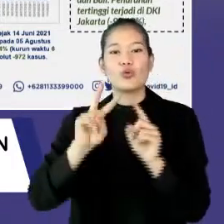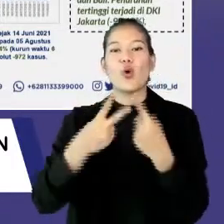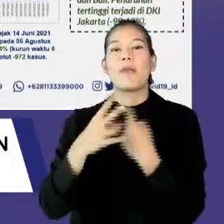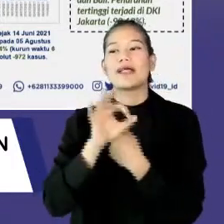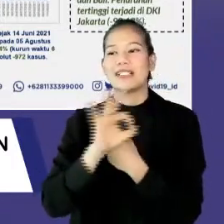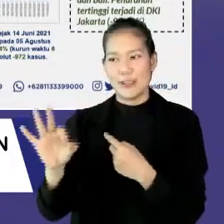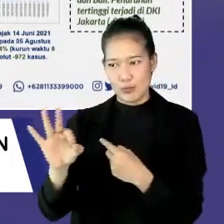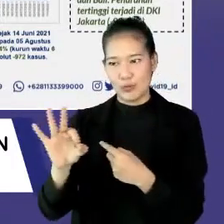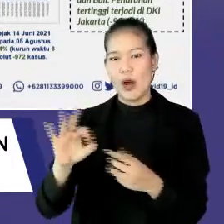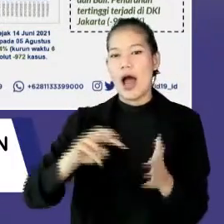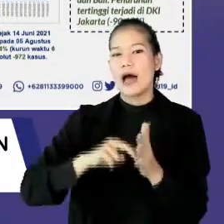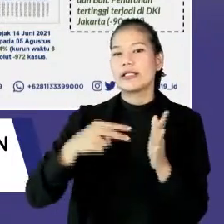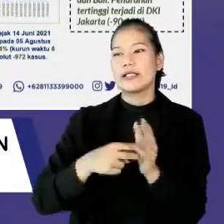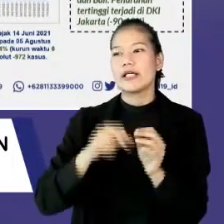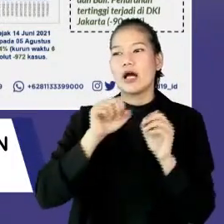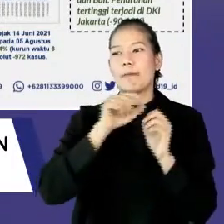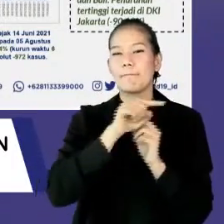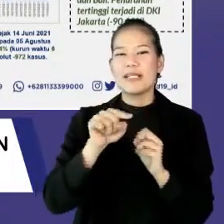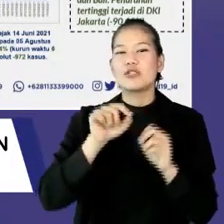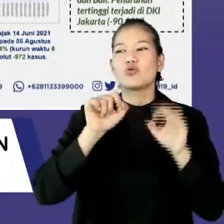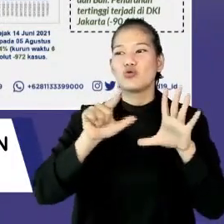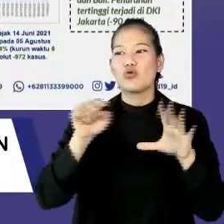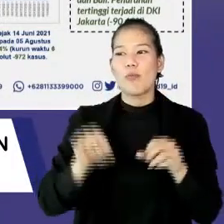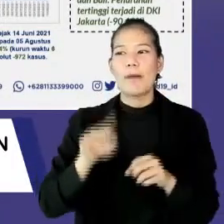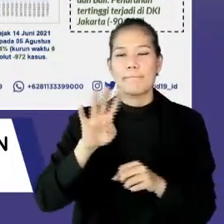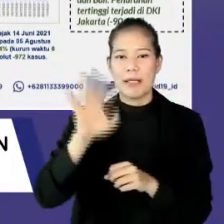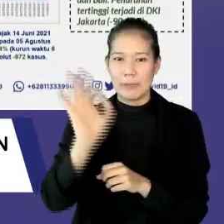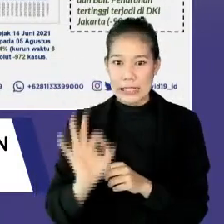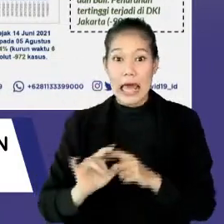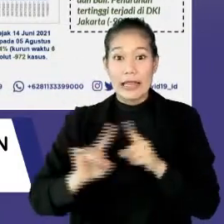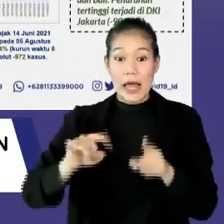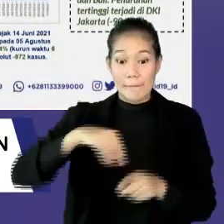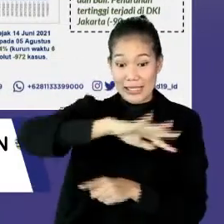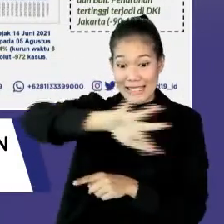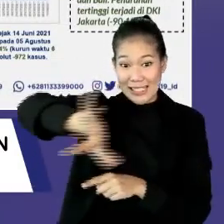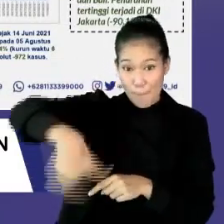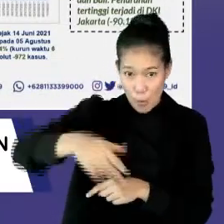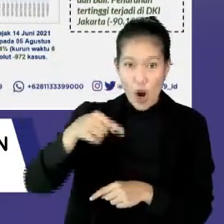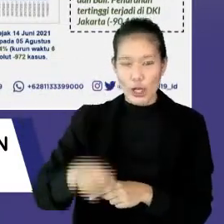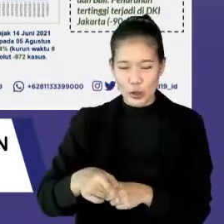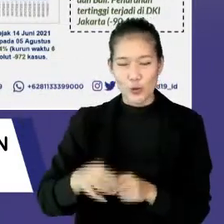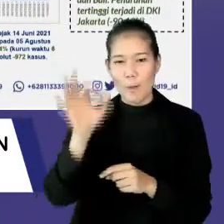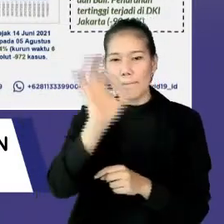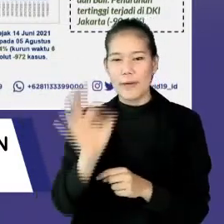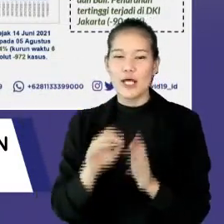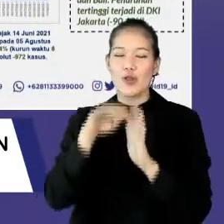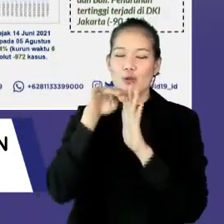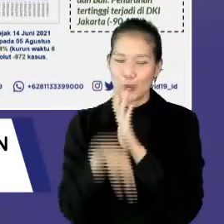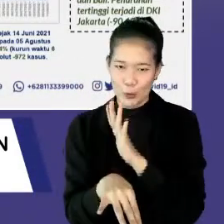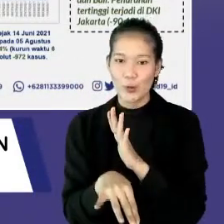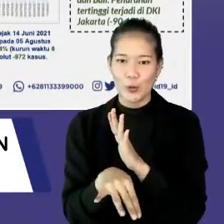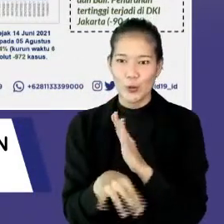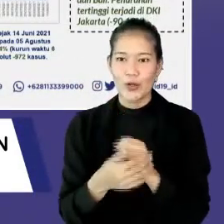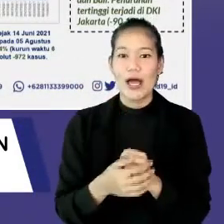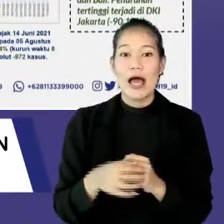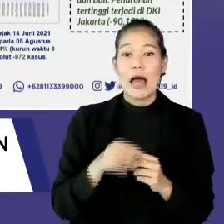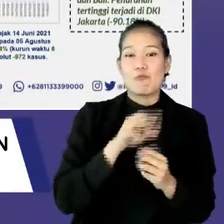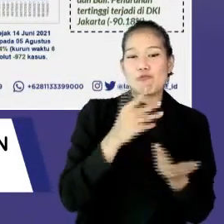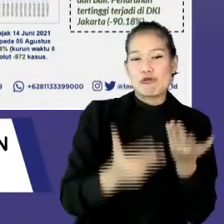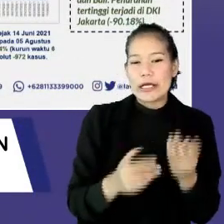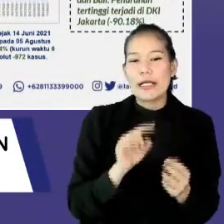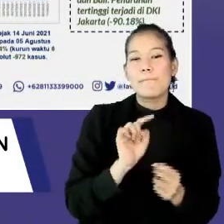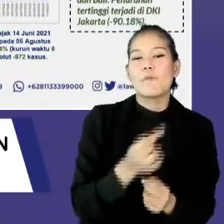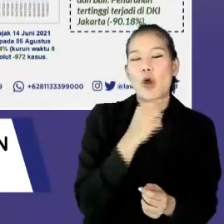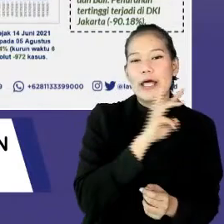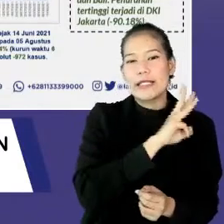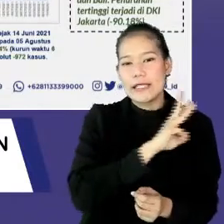minus 7,04%. Tapi keseluruhan semuanya turun trennya. Dan ini masih ada beberapa yang sudah mulai dari 3 minggu lalu sudah turun,